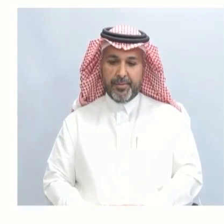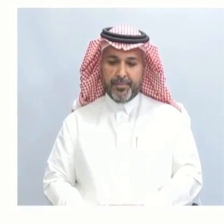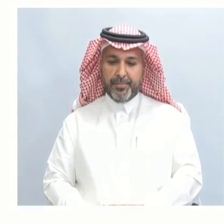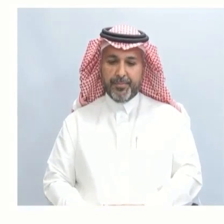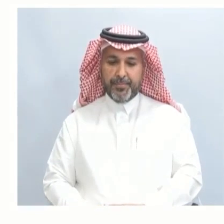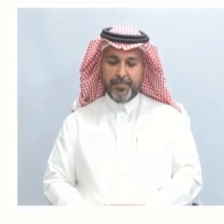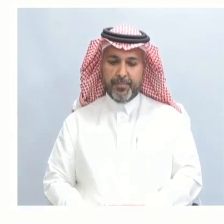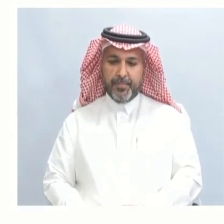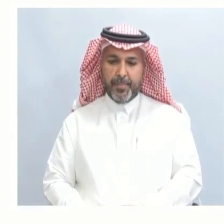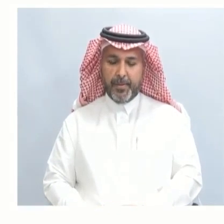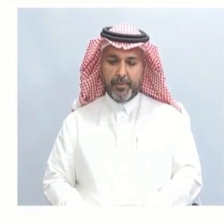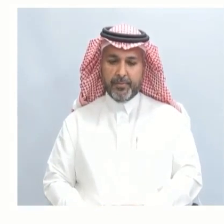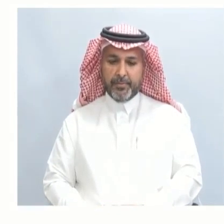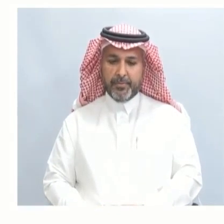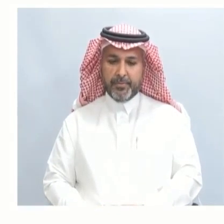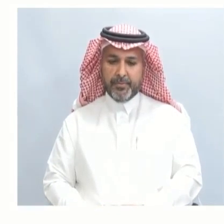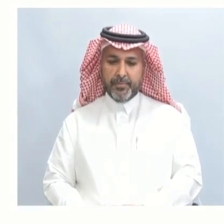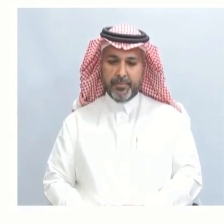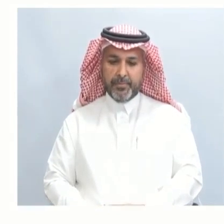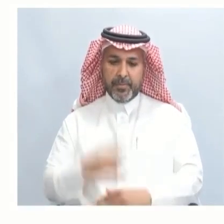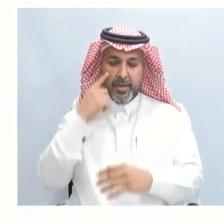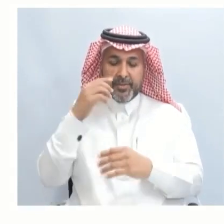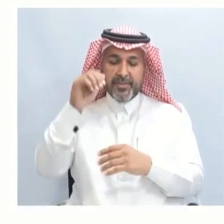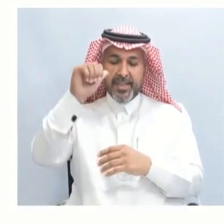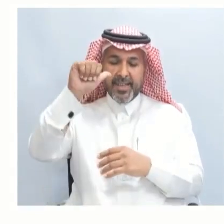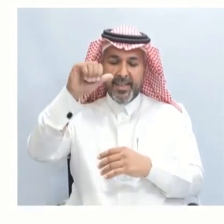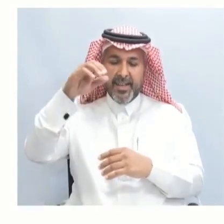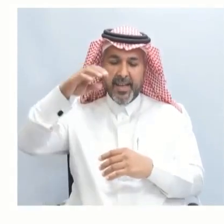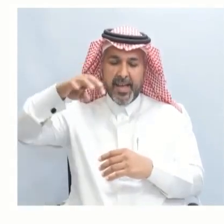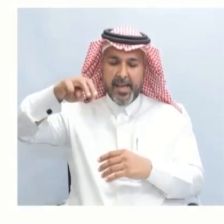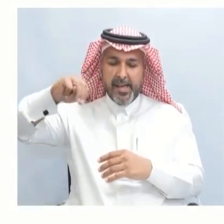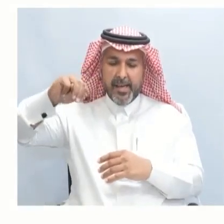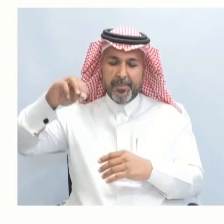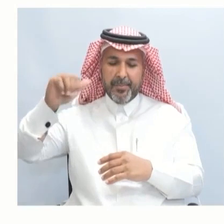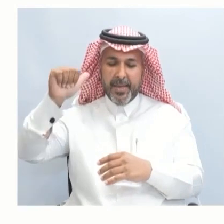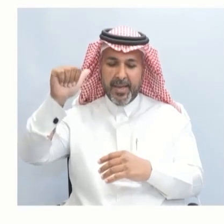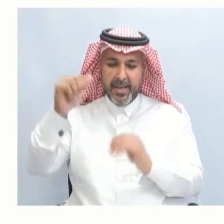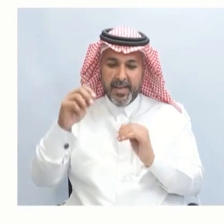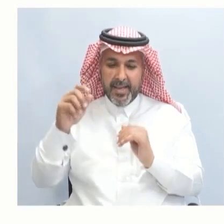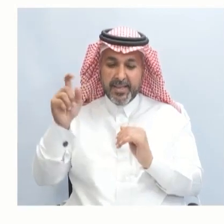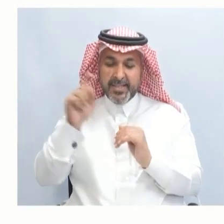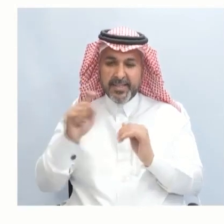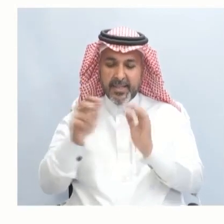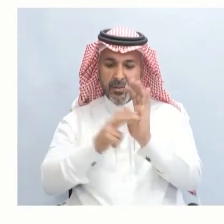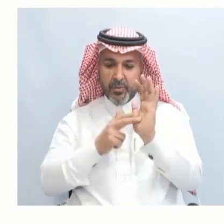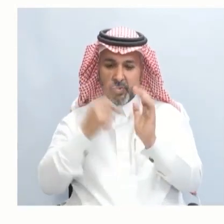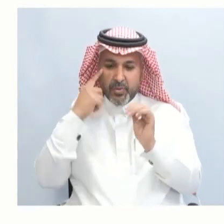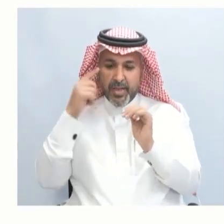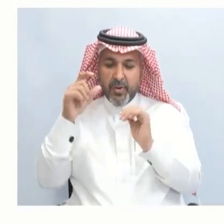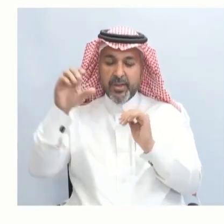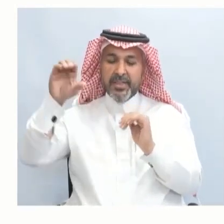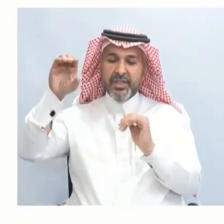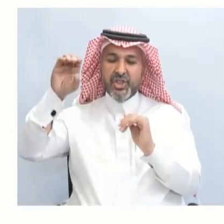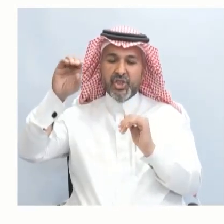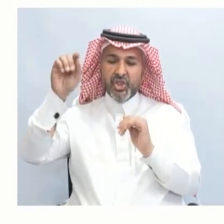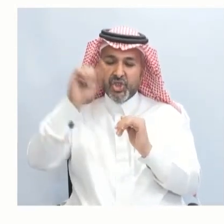تساوي لاحظ معي هنا ام في الاي سي تساوي جي في الام اس مضروبه في الام بي طبعا